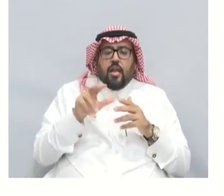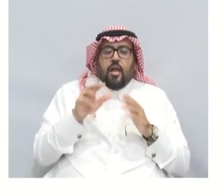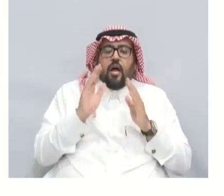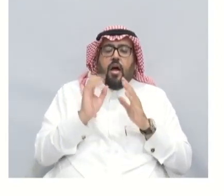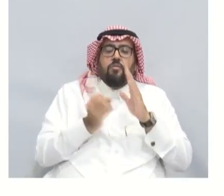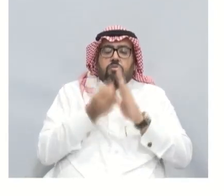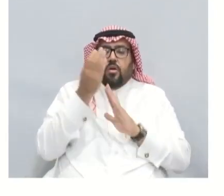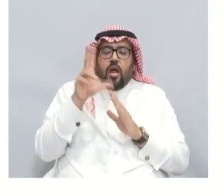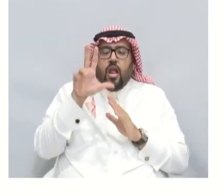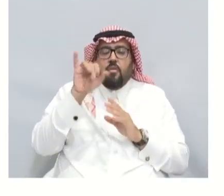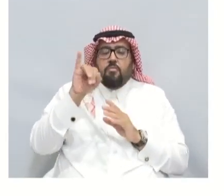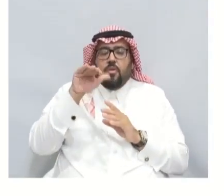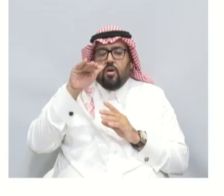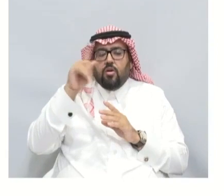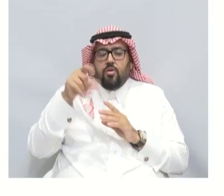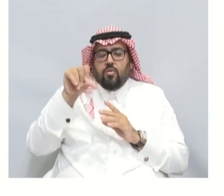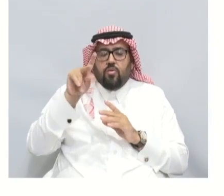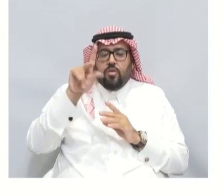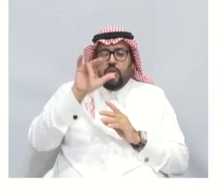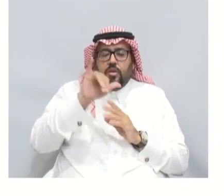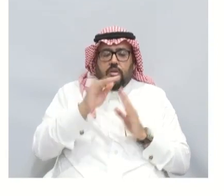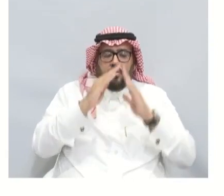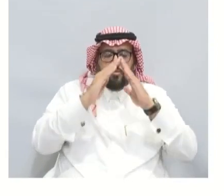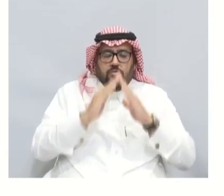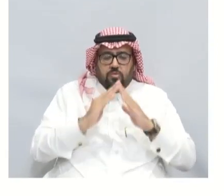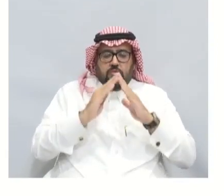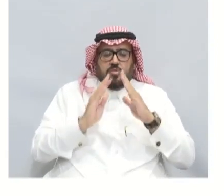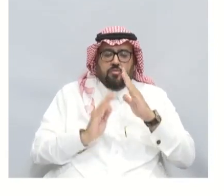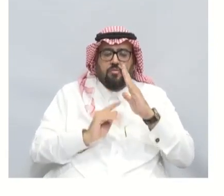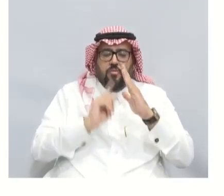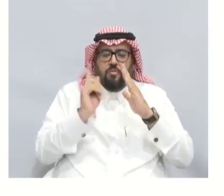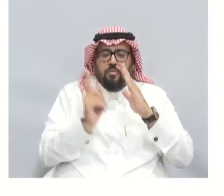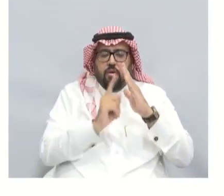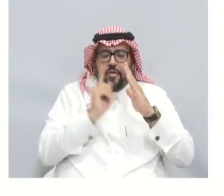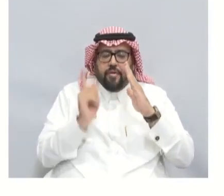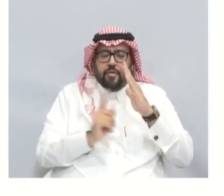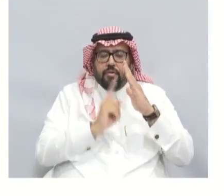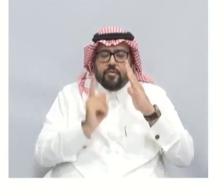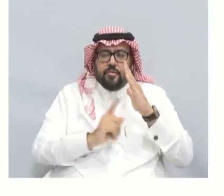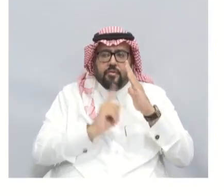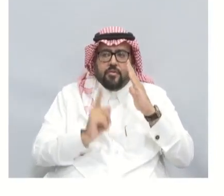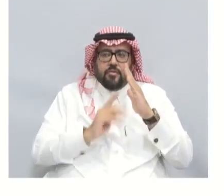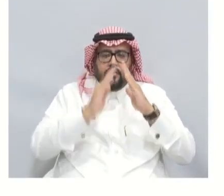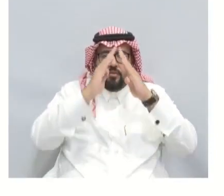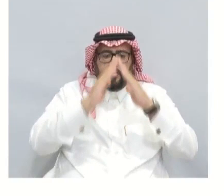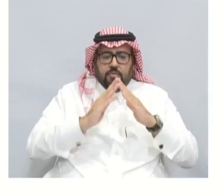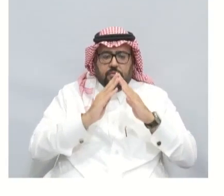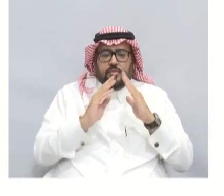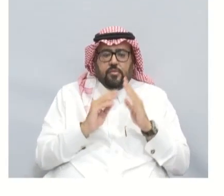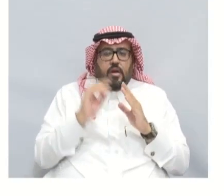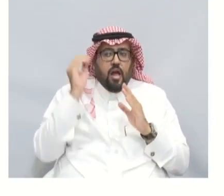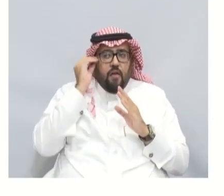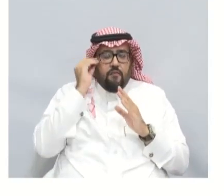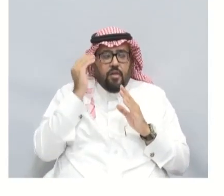هذا البركان المخروطي كيف شكله؟ بركان مخروطي الشكل، شكل مخروطي، نعرف الشكل المخروطي، درسنا